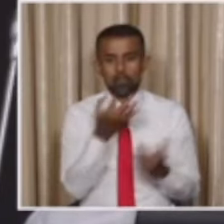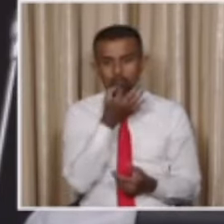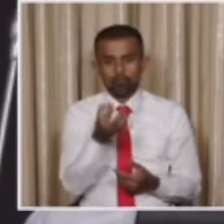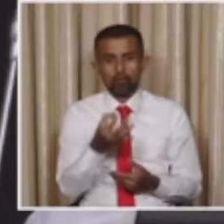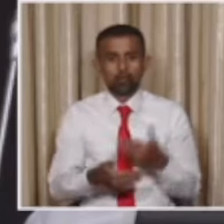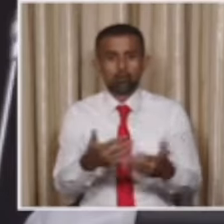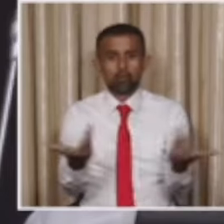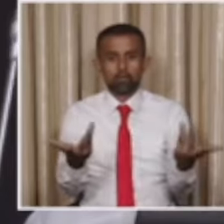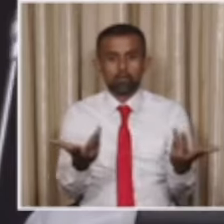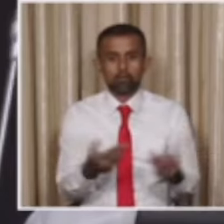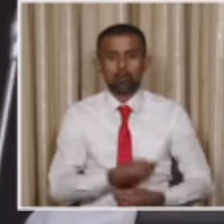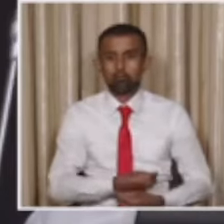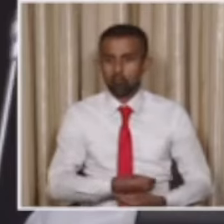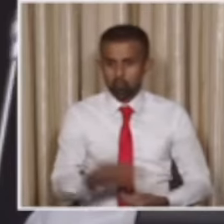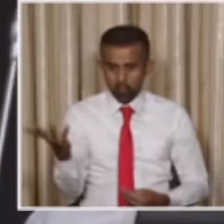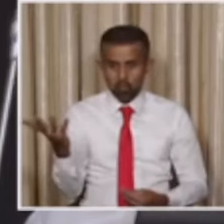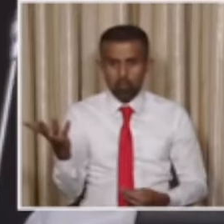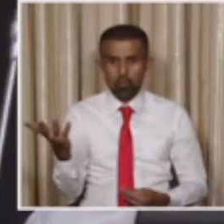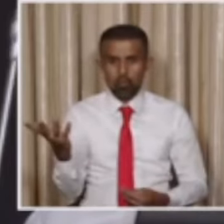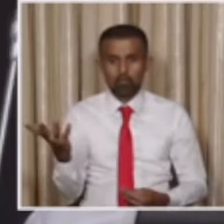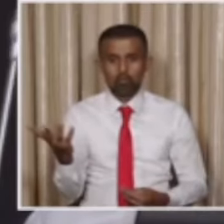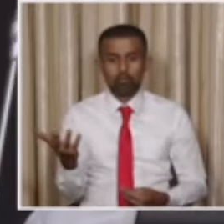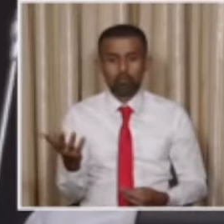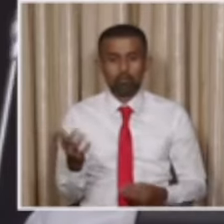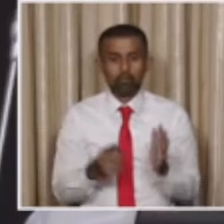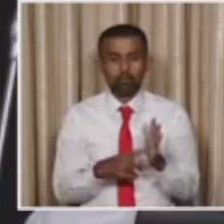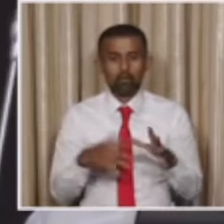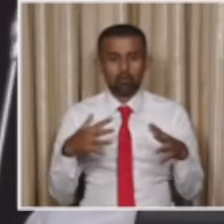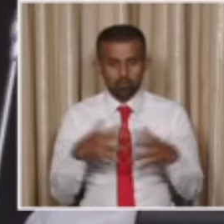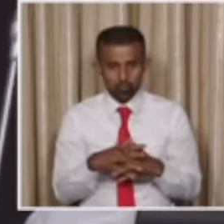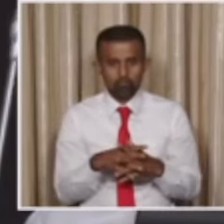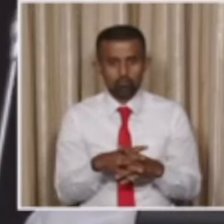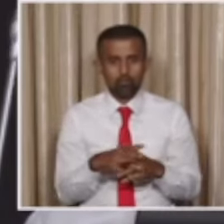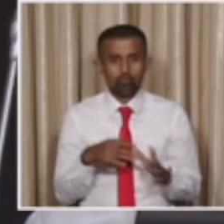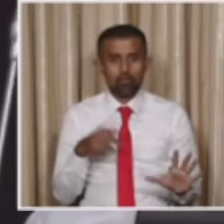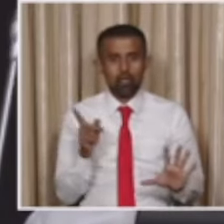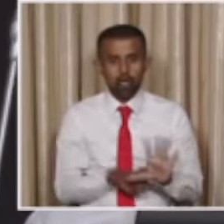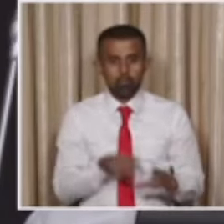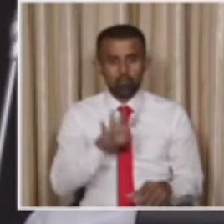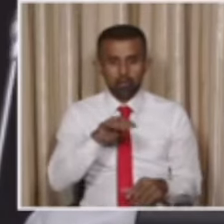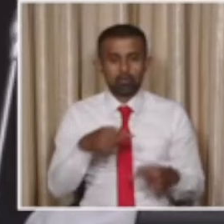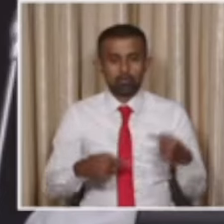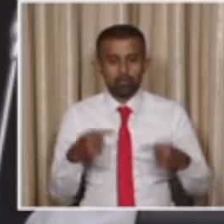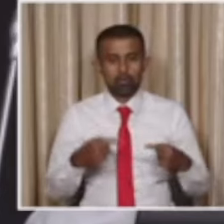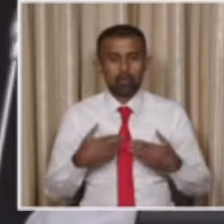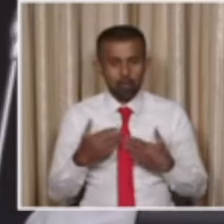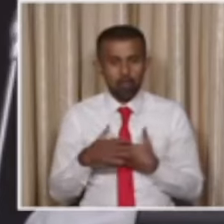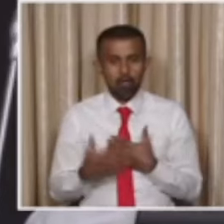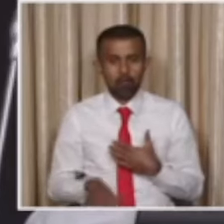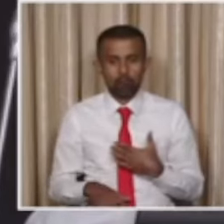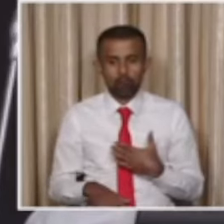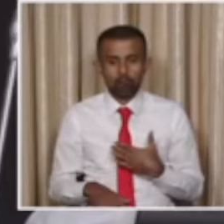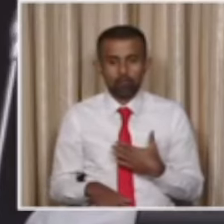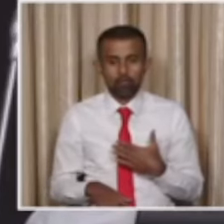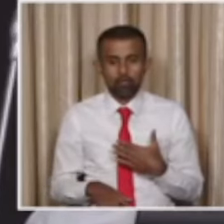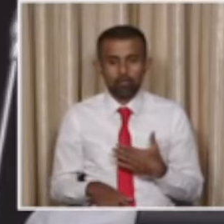බෑ. එහෙනම් විසිකරන්න එපැයි. ඒකනේ නීතිය රටේ. මමත් අවුරුදු 40ක් ඔය තර්ක කරලා තියෙනවානේ. ඔය හුඟක් නිසිඳු